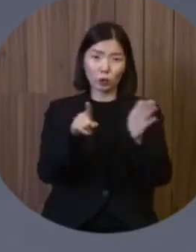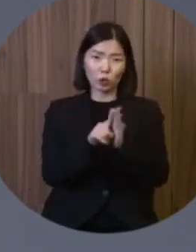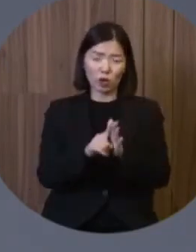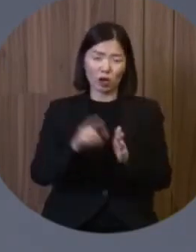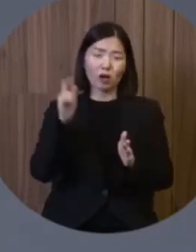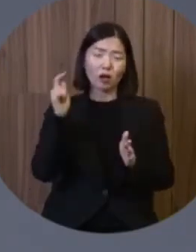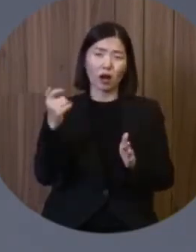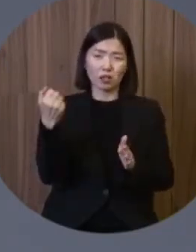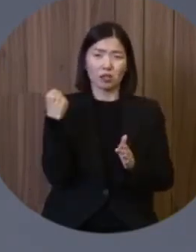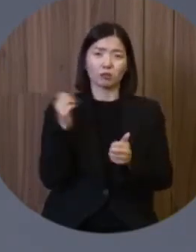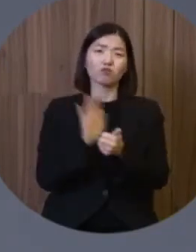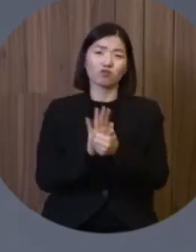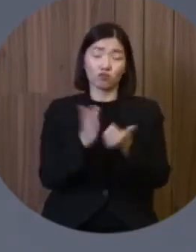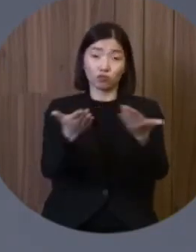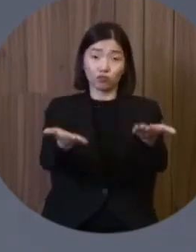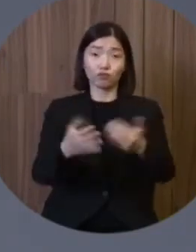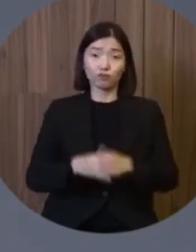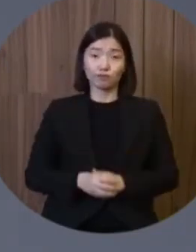강한 무기가 되겠습니다.